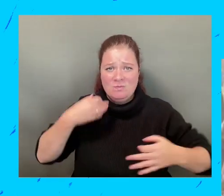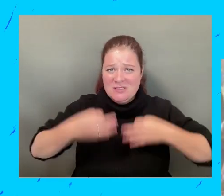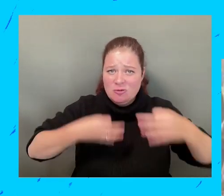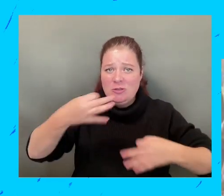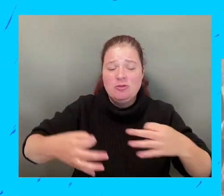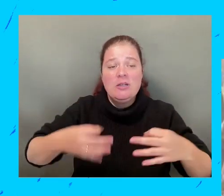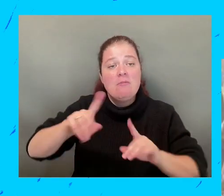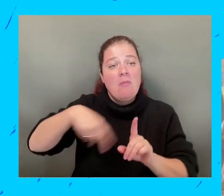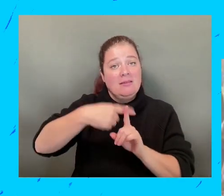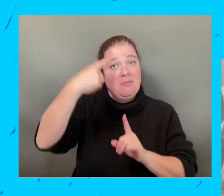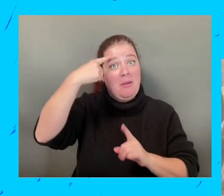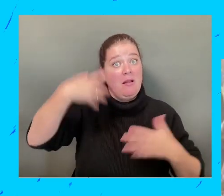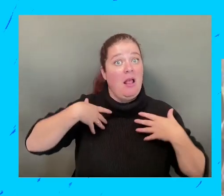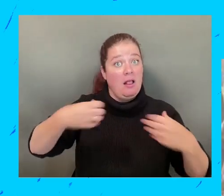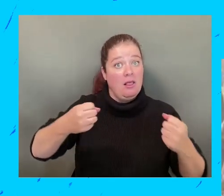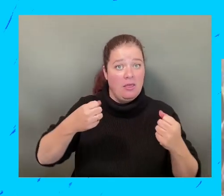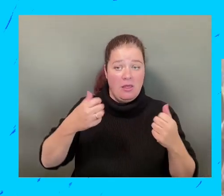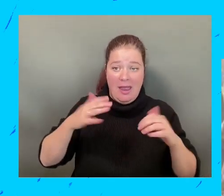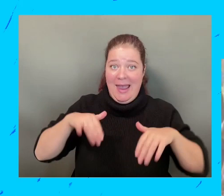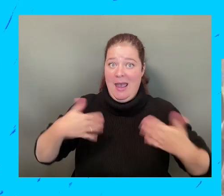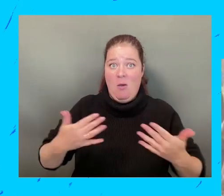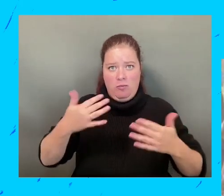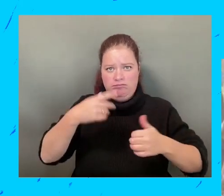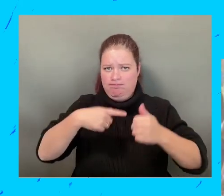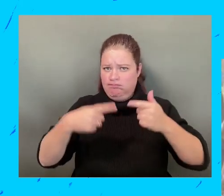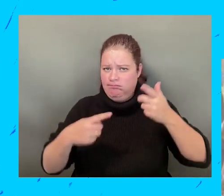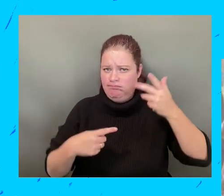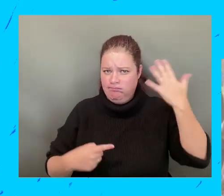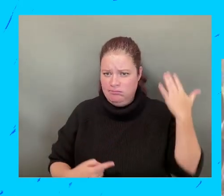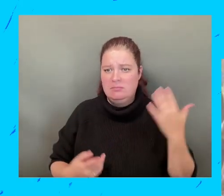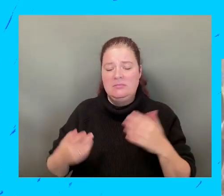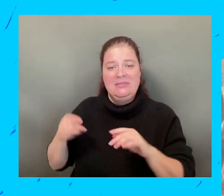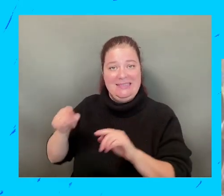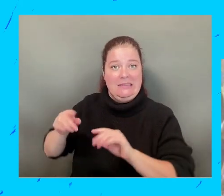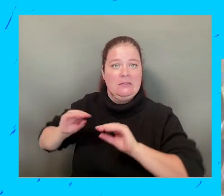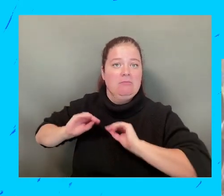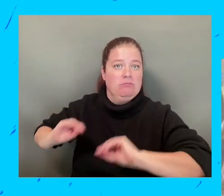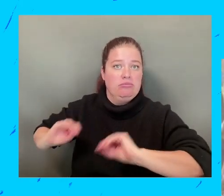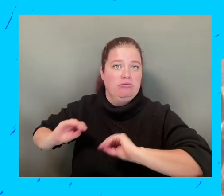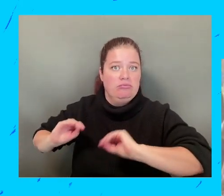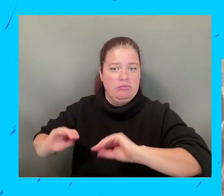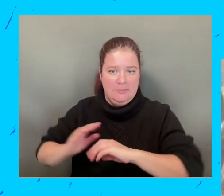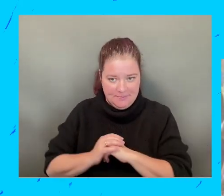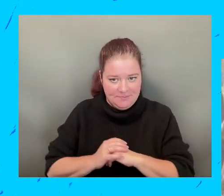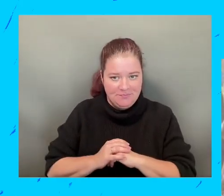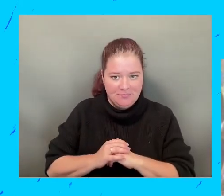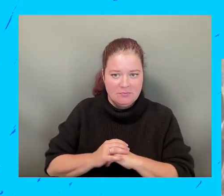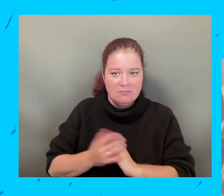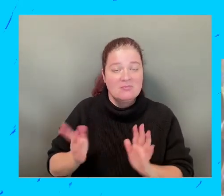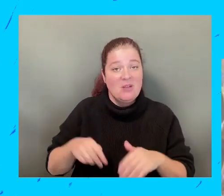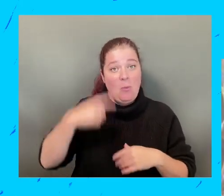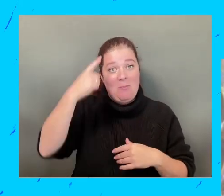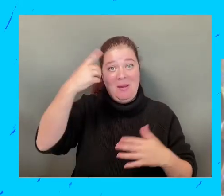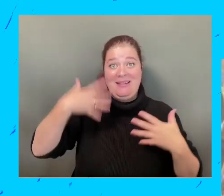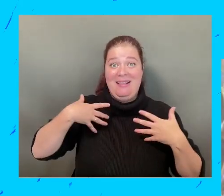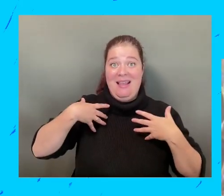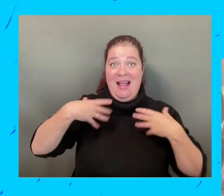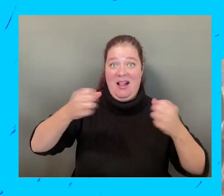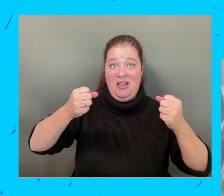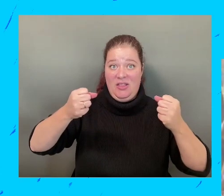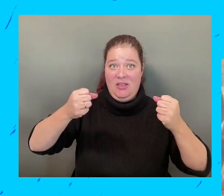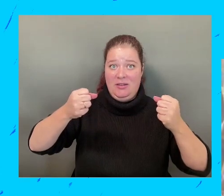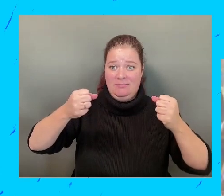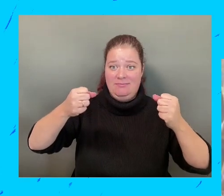de la violence contre le genre, la violence sexuelle. Donc, c'est effectivement un